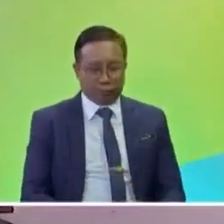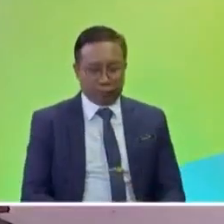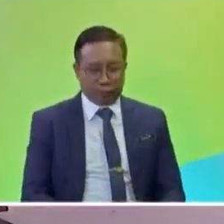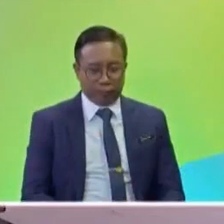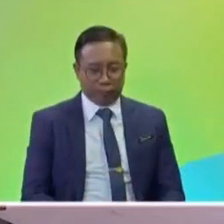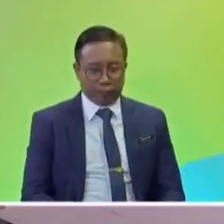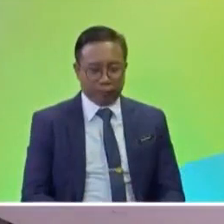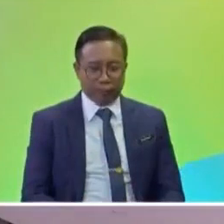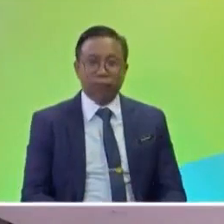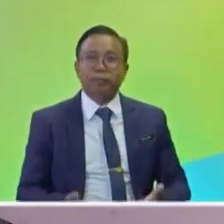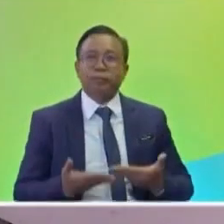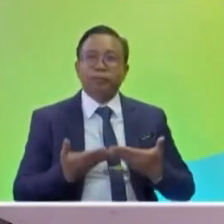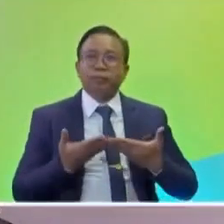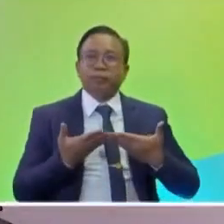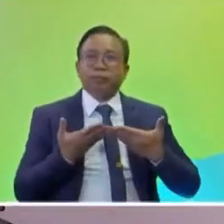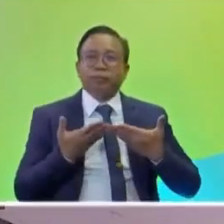Okay, ready?